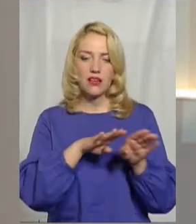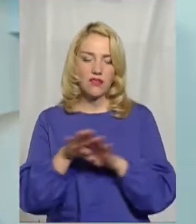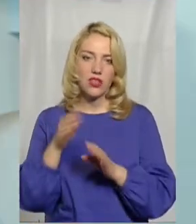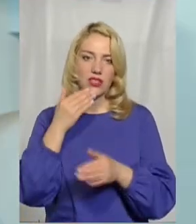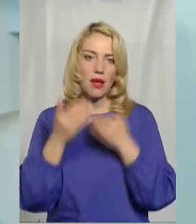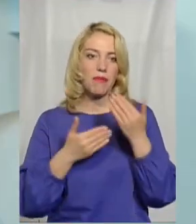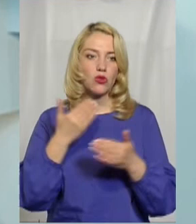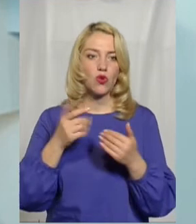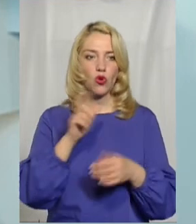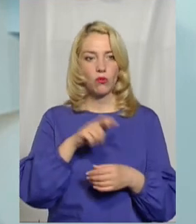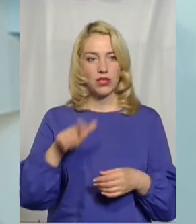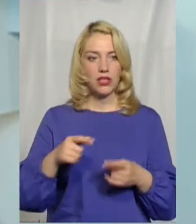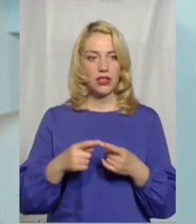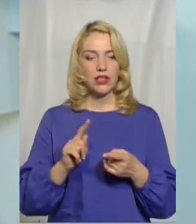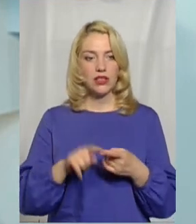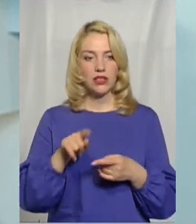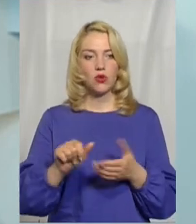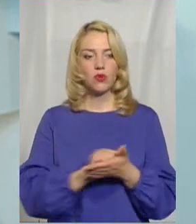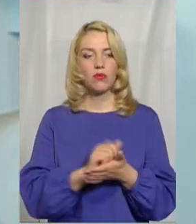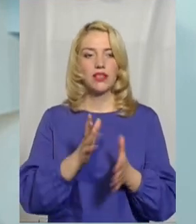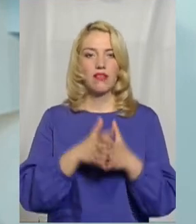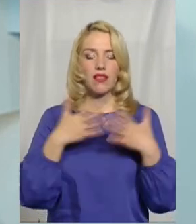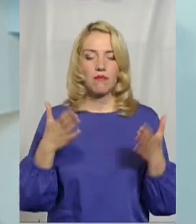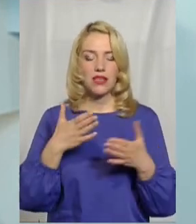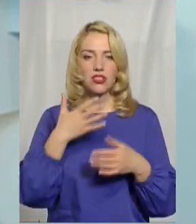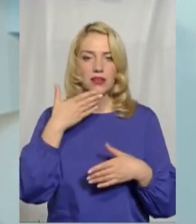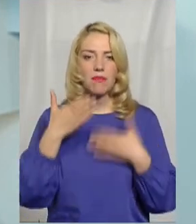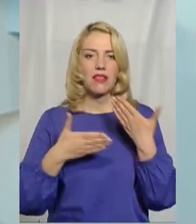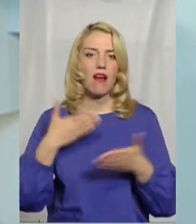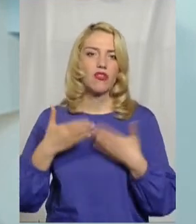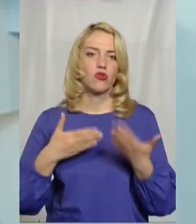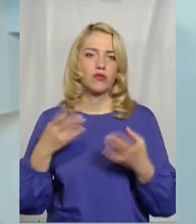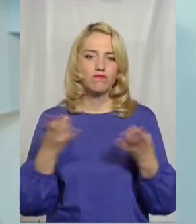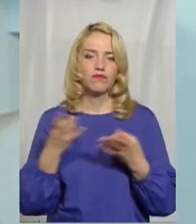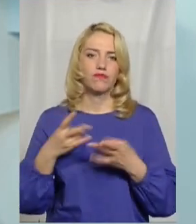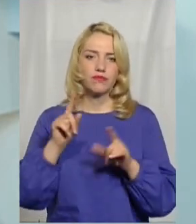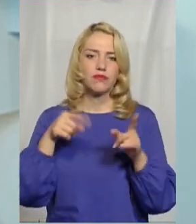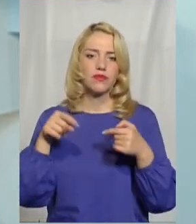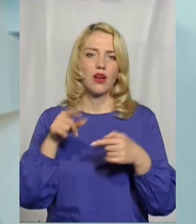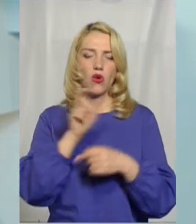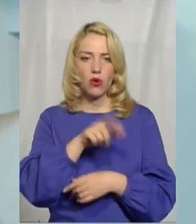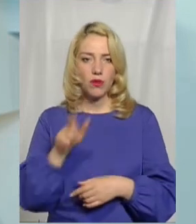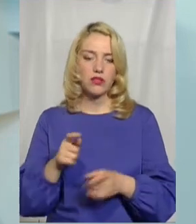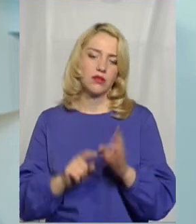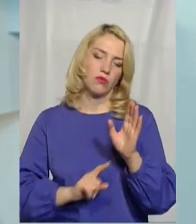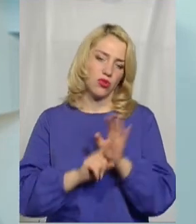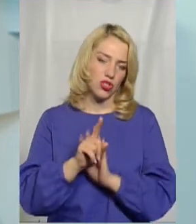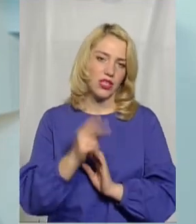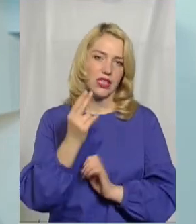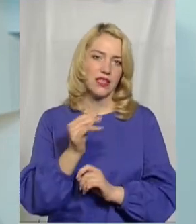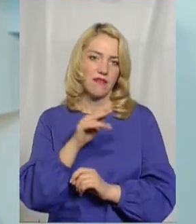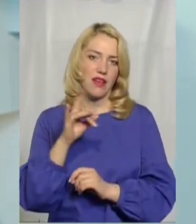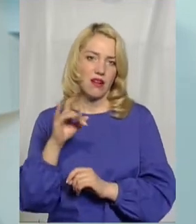громадянами. І ті документи, які найбільше запитуються громадянами, ми розпочали процес цифровізації